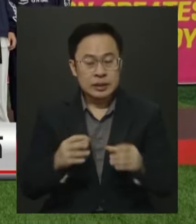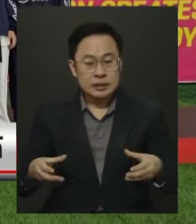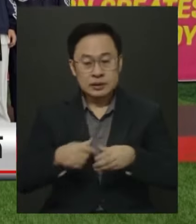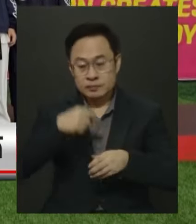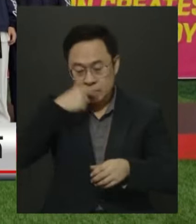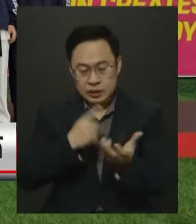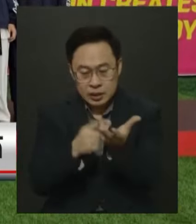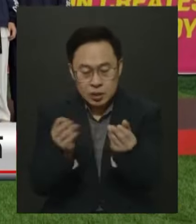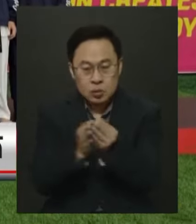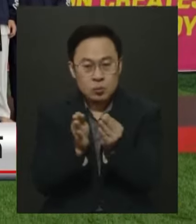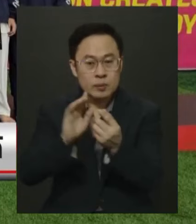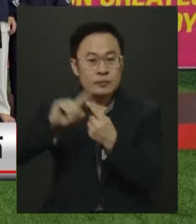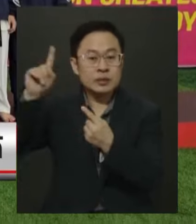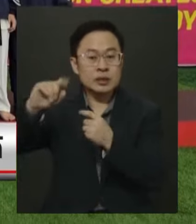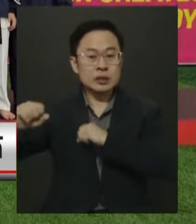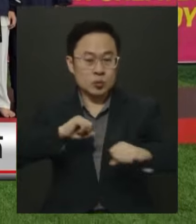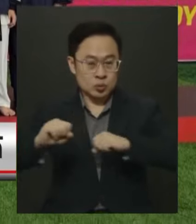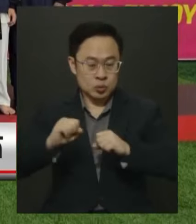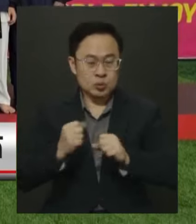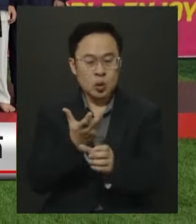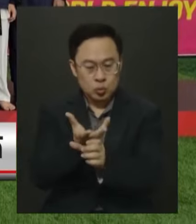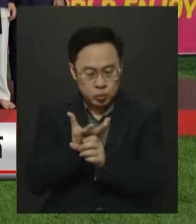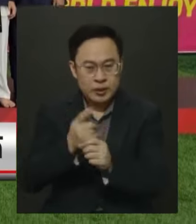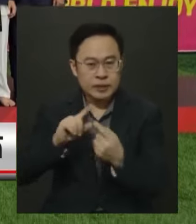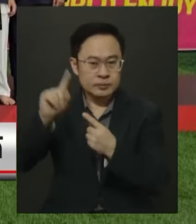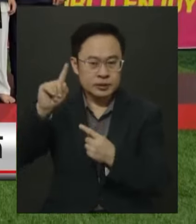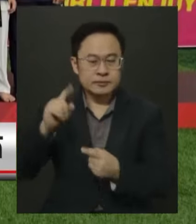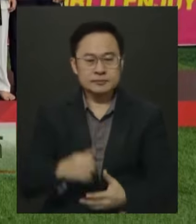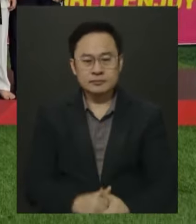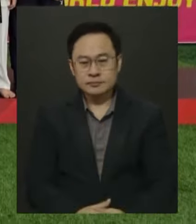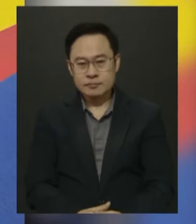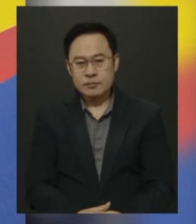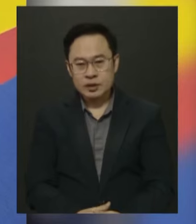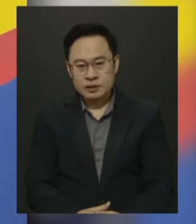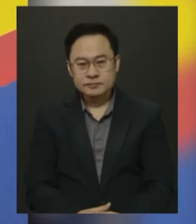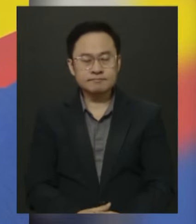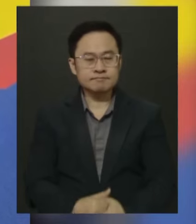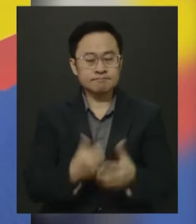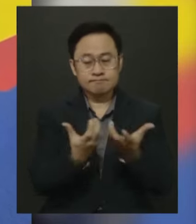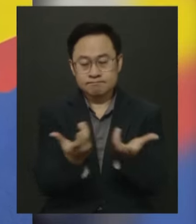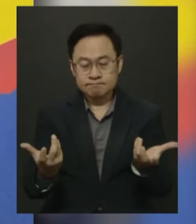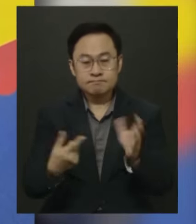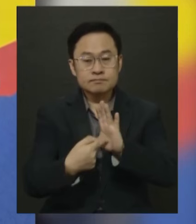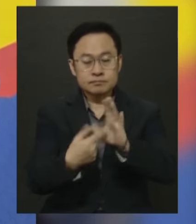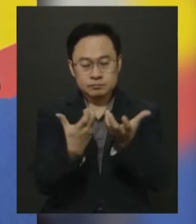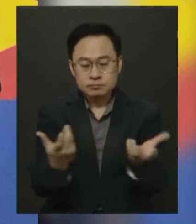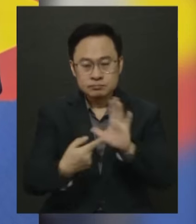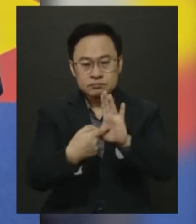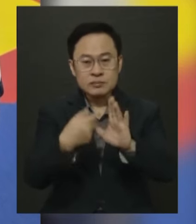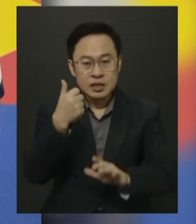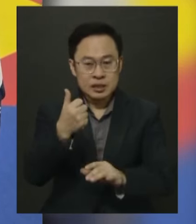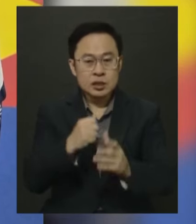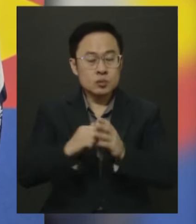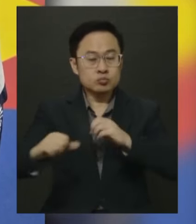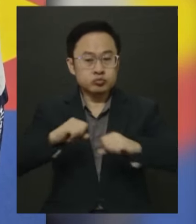อันดับที่1ในรุ่นเยาวชนเพิ่มเติมได้อีกด้วยค่ะก็ถือว่าเป็นทัพนักกีฬาเทควันโดในรุ่น